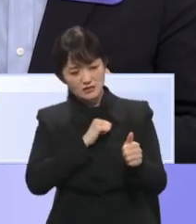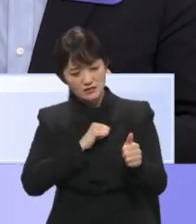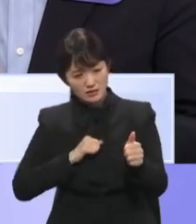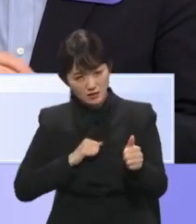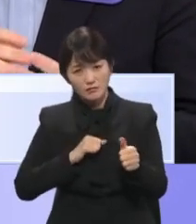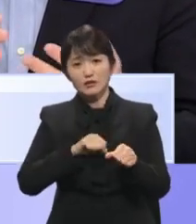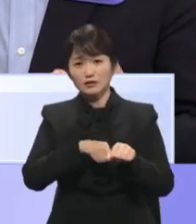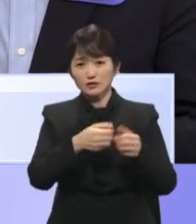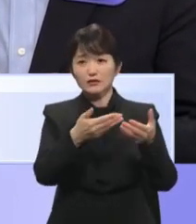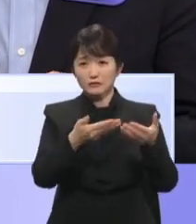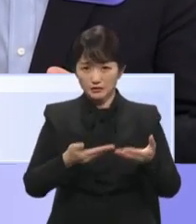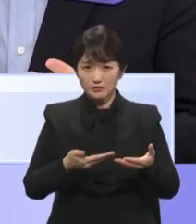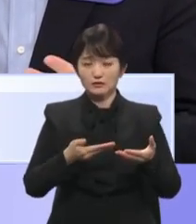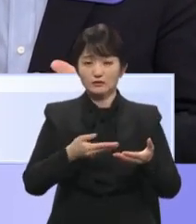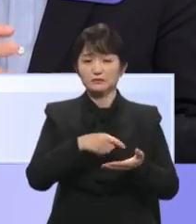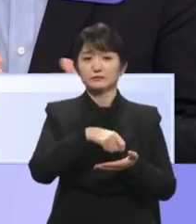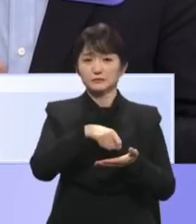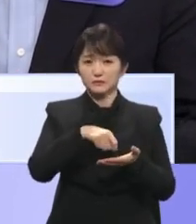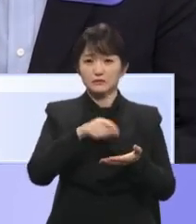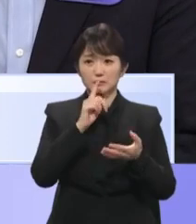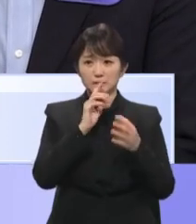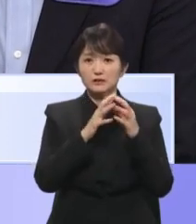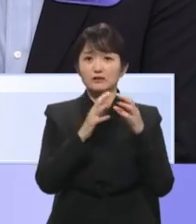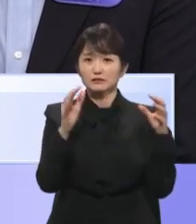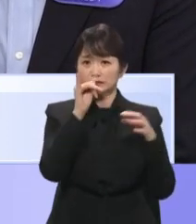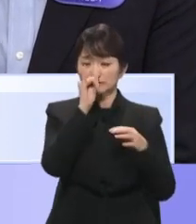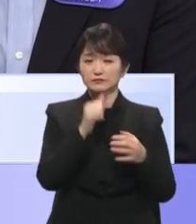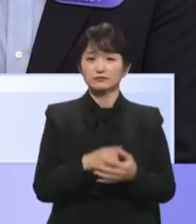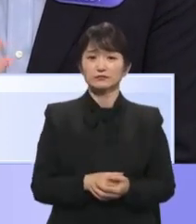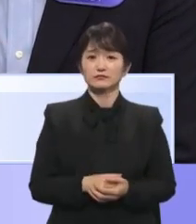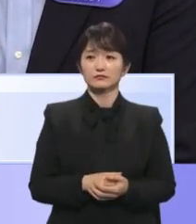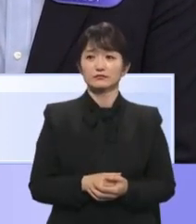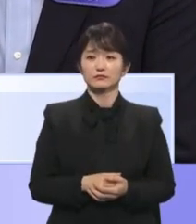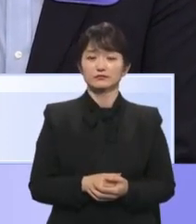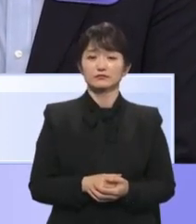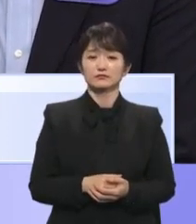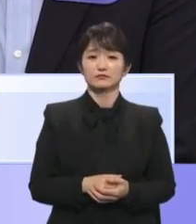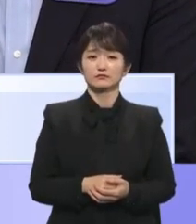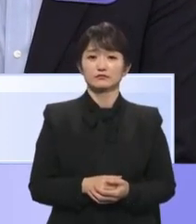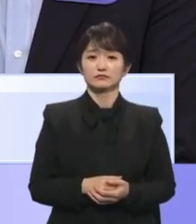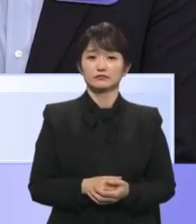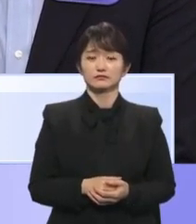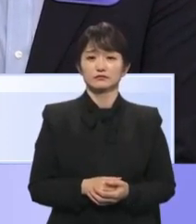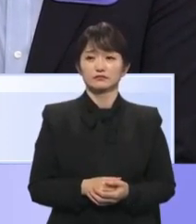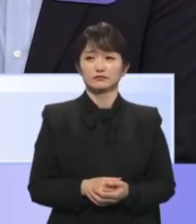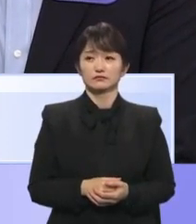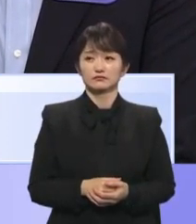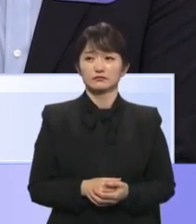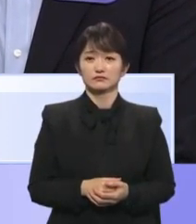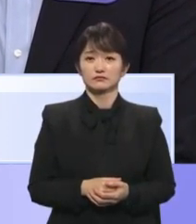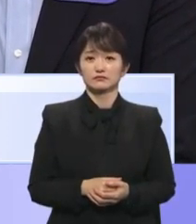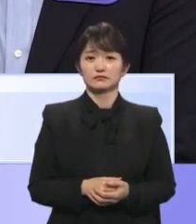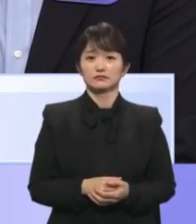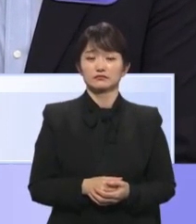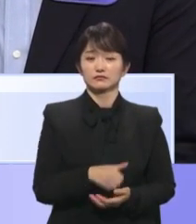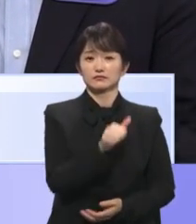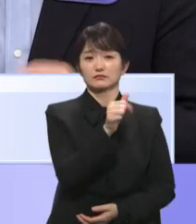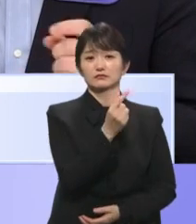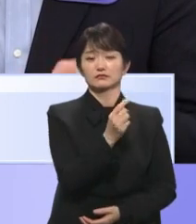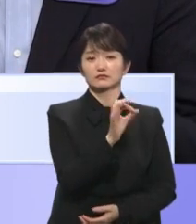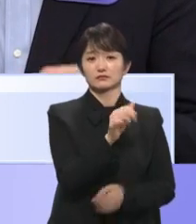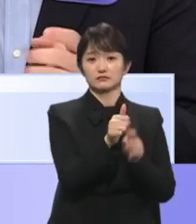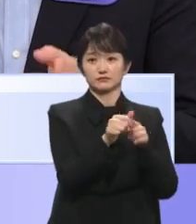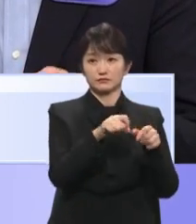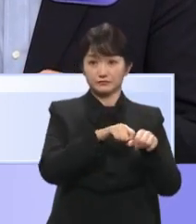받겠다 뭐 이런 말을 쓰기도 해서 논란이 되기도 했는데 그러한 태도를 또 고수를 하는 거예요 그런데 그렇죠 홍준표 시장의 경우에는